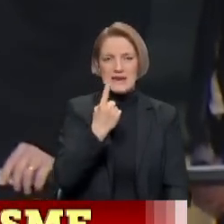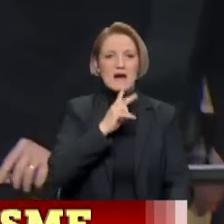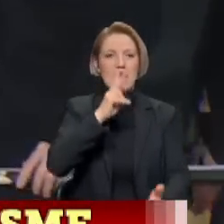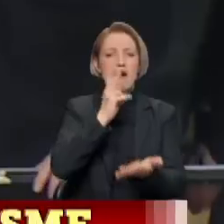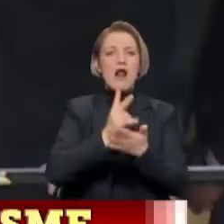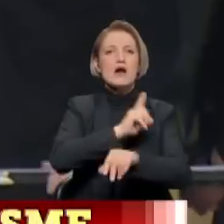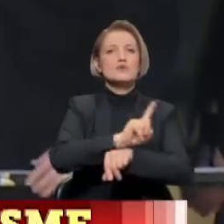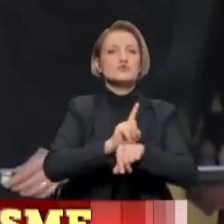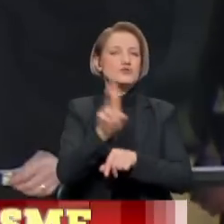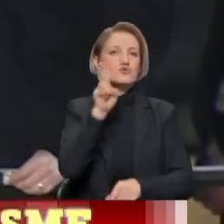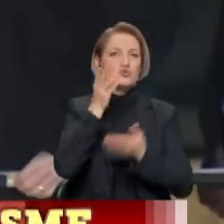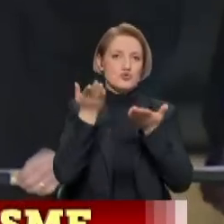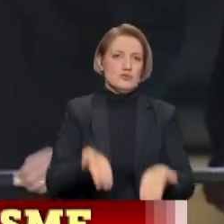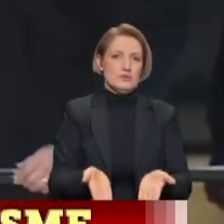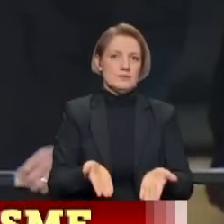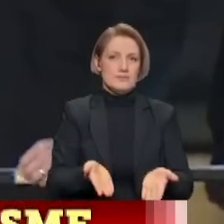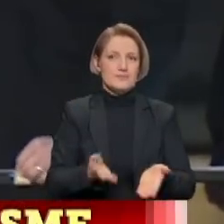irade sürecinin sonucudur.